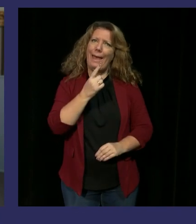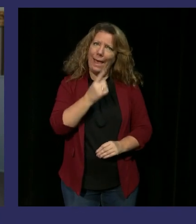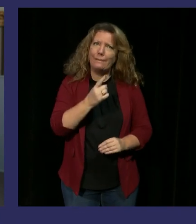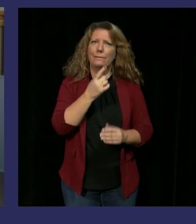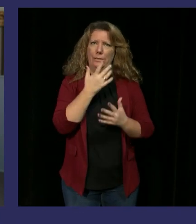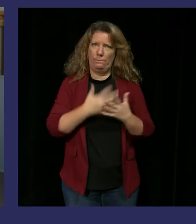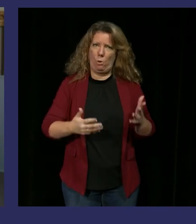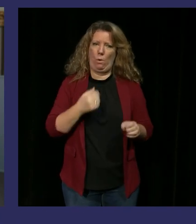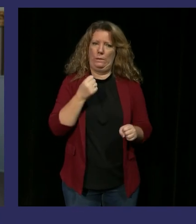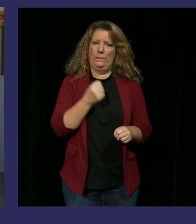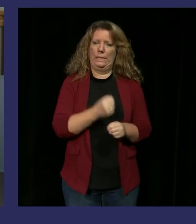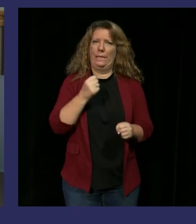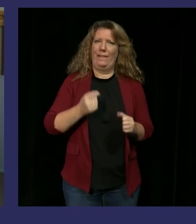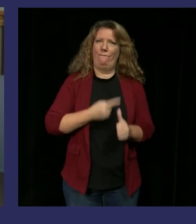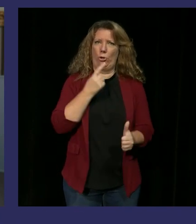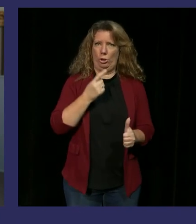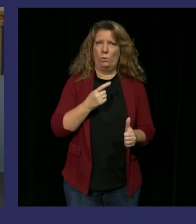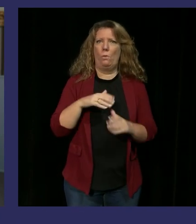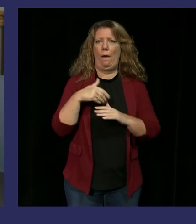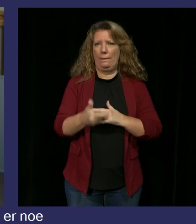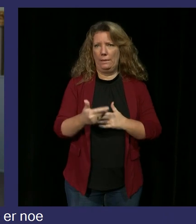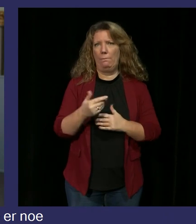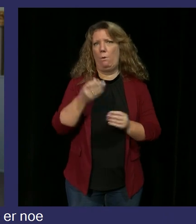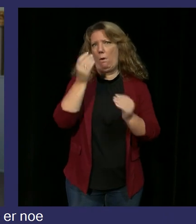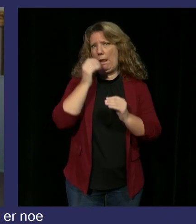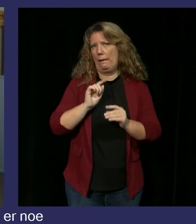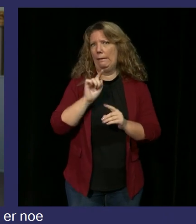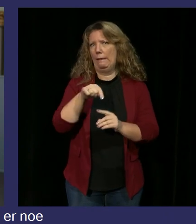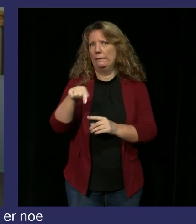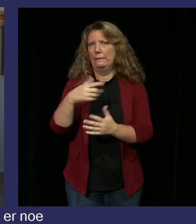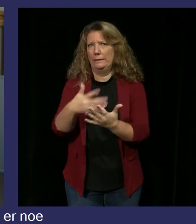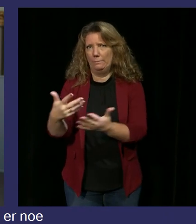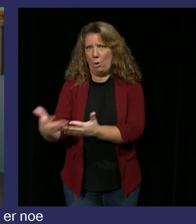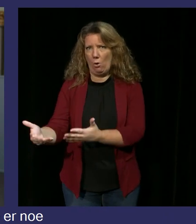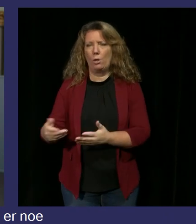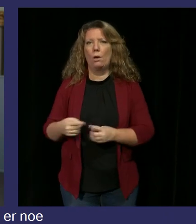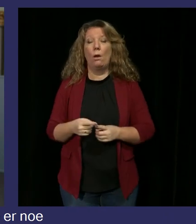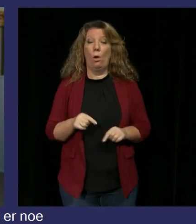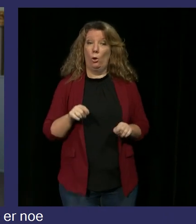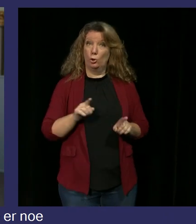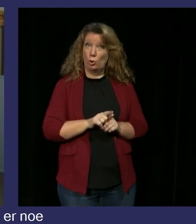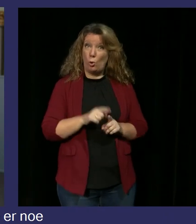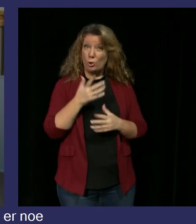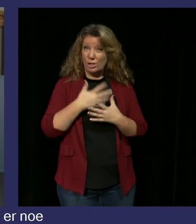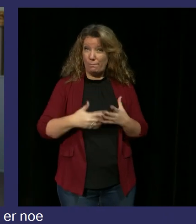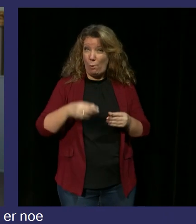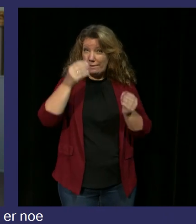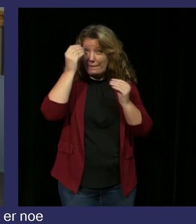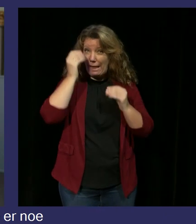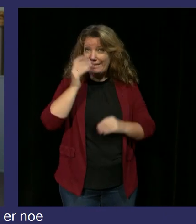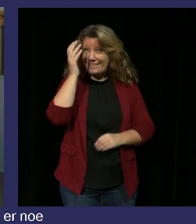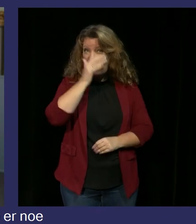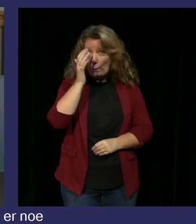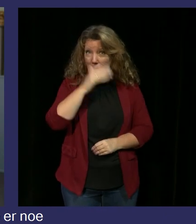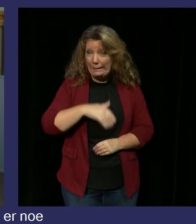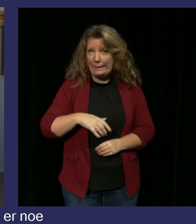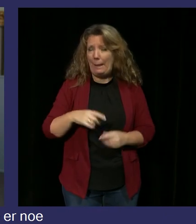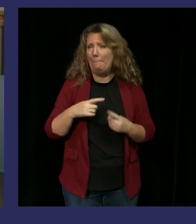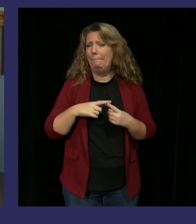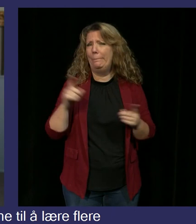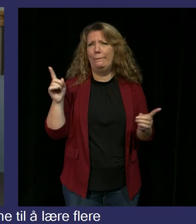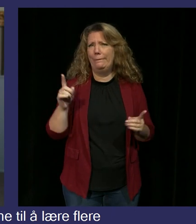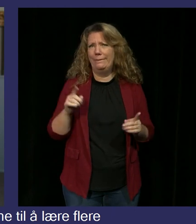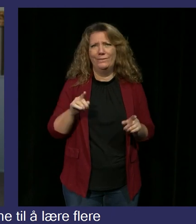godt før de lærte det neste språket. Og de her språklæringsteoriene er jo noe helt annet enn det vi vet i